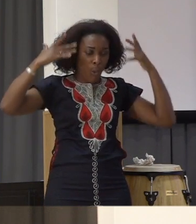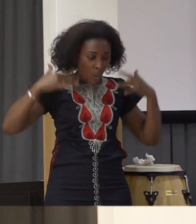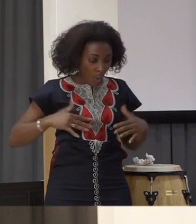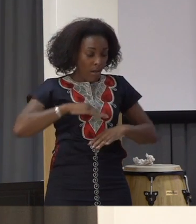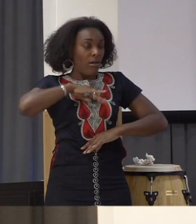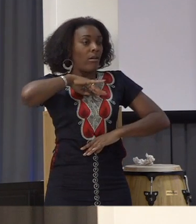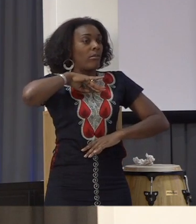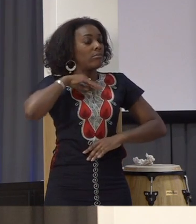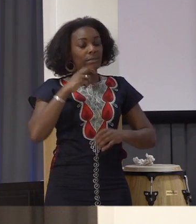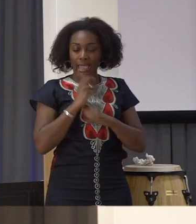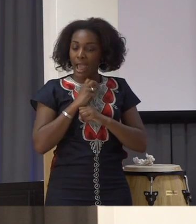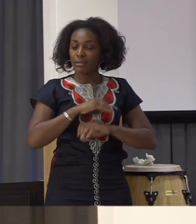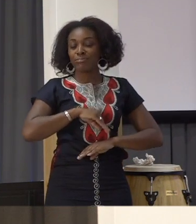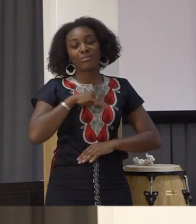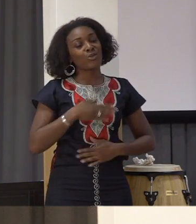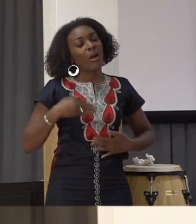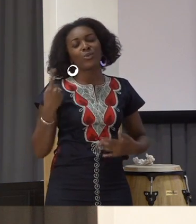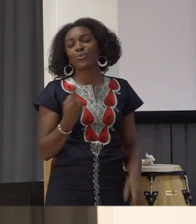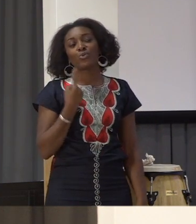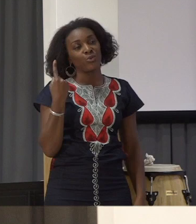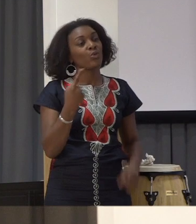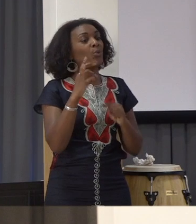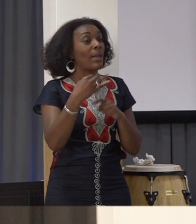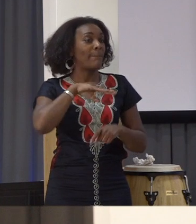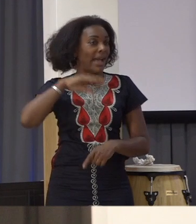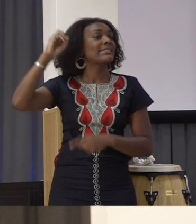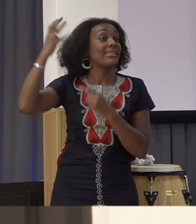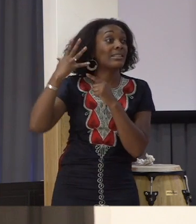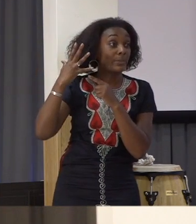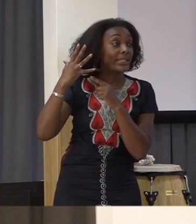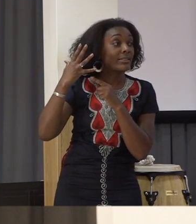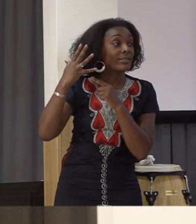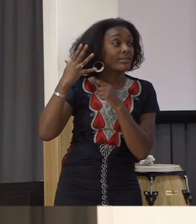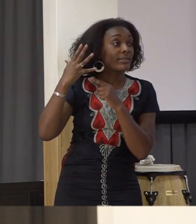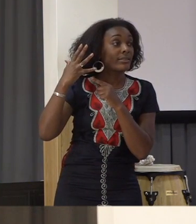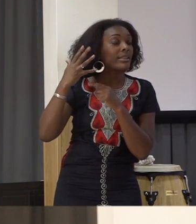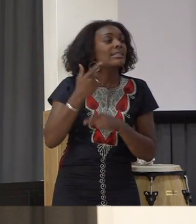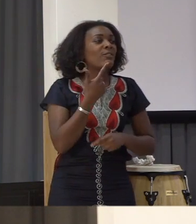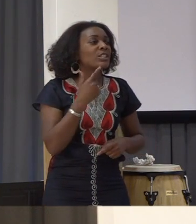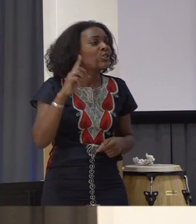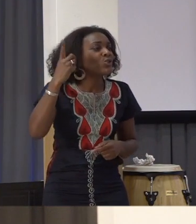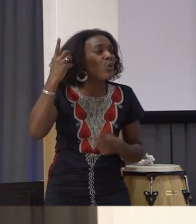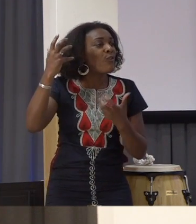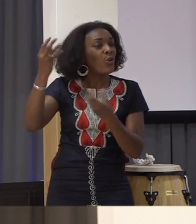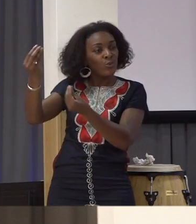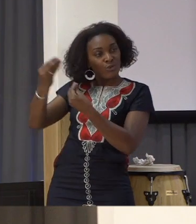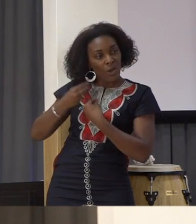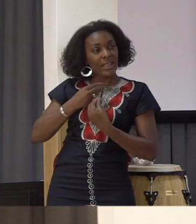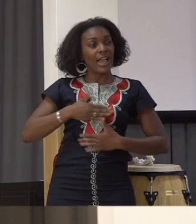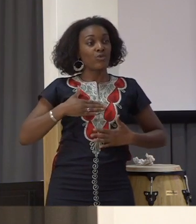toujours joyeux. Toujours. Dieu veut nous communiquer donc sa joie, mais par le